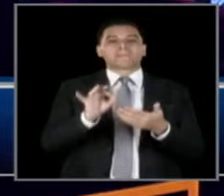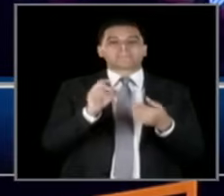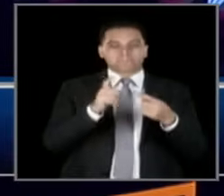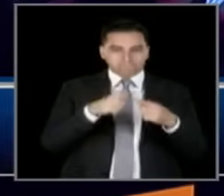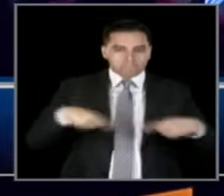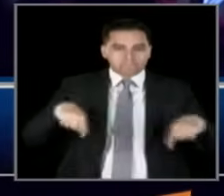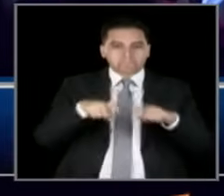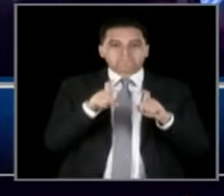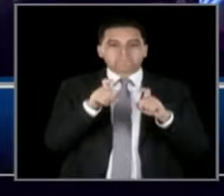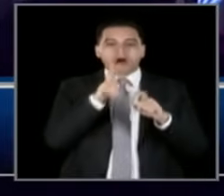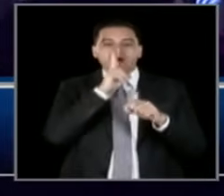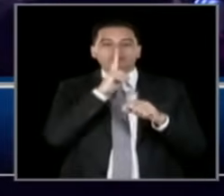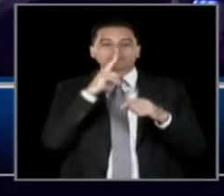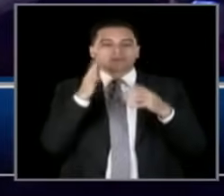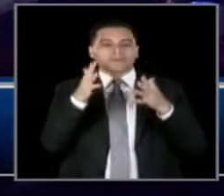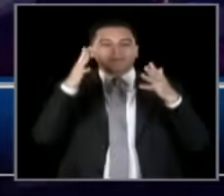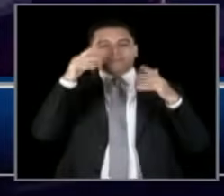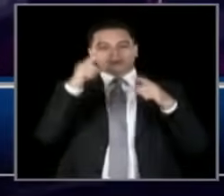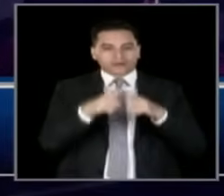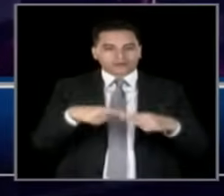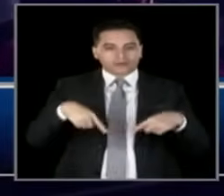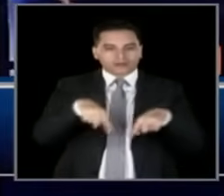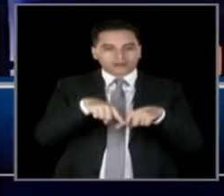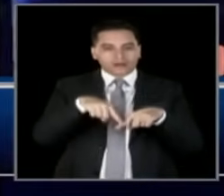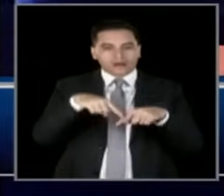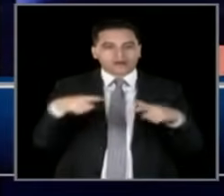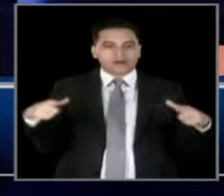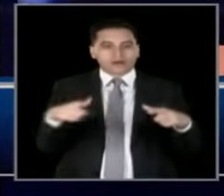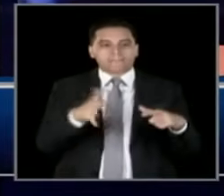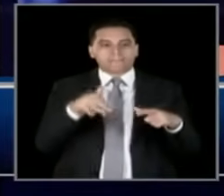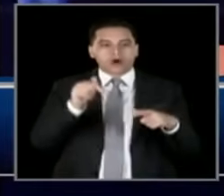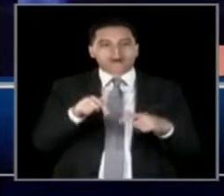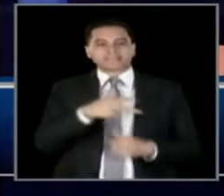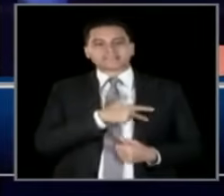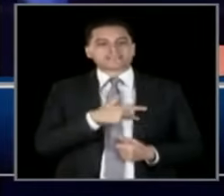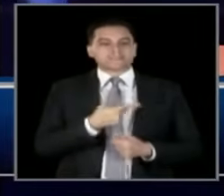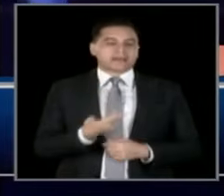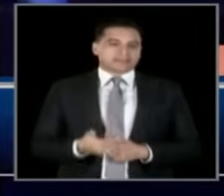ما هي اكبر بحيره مياه عذبه بقاره امريكا الجنوبيه؟